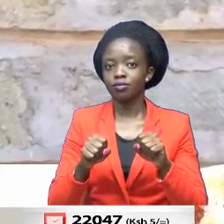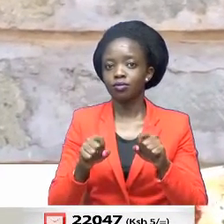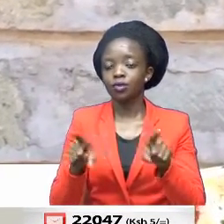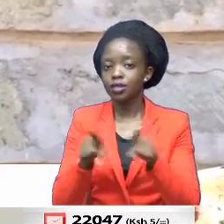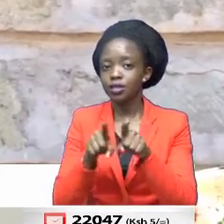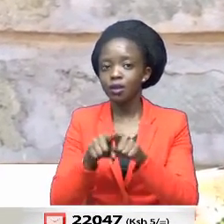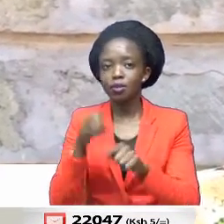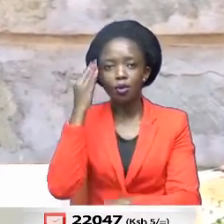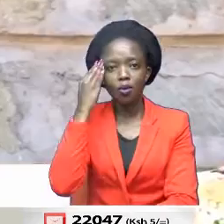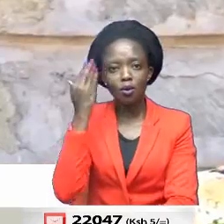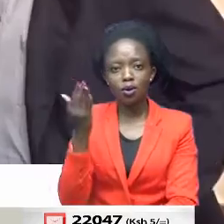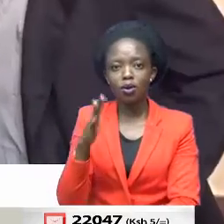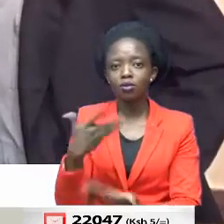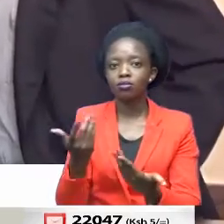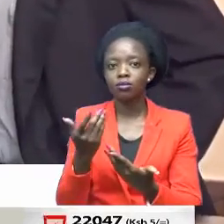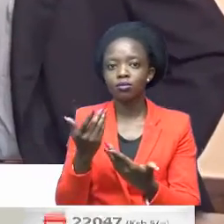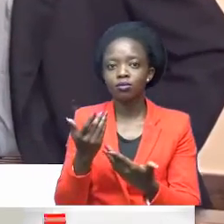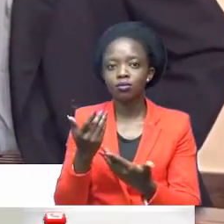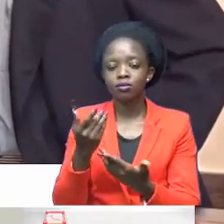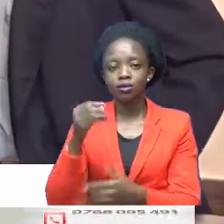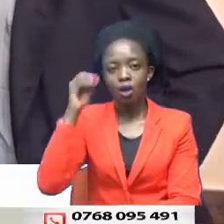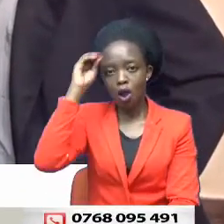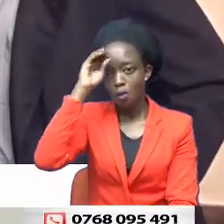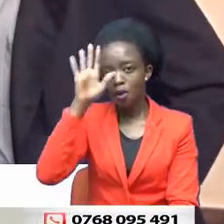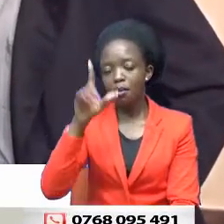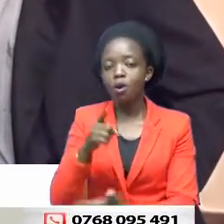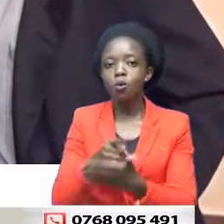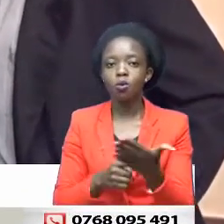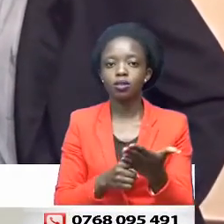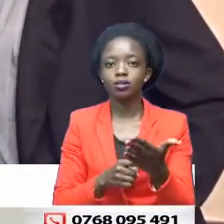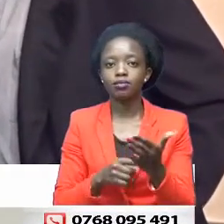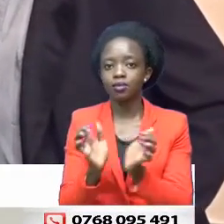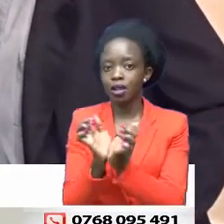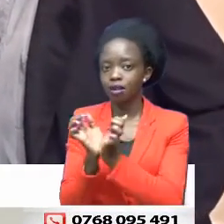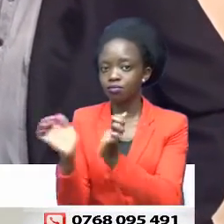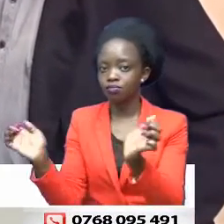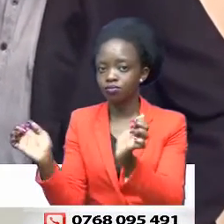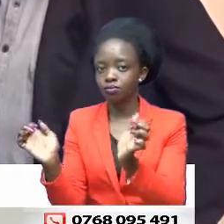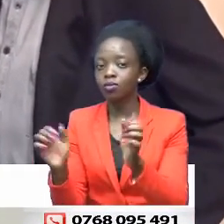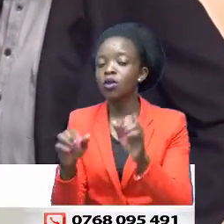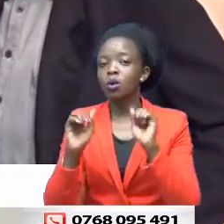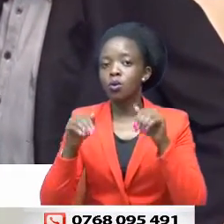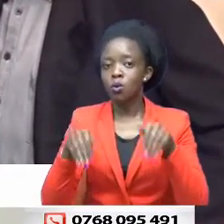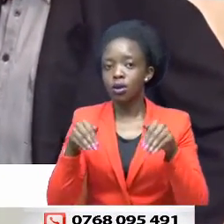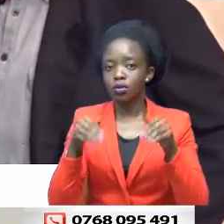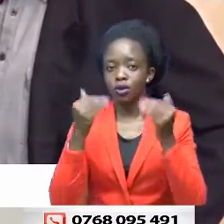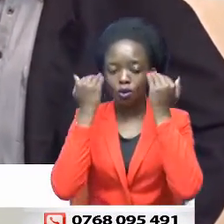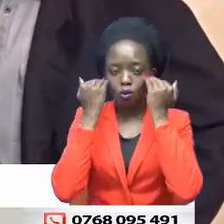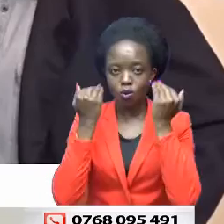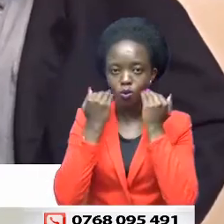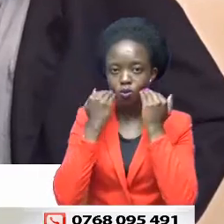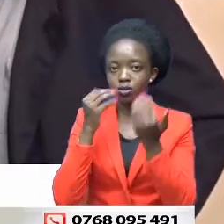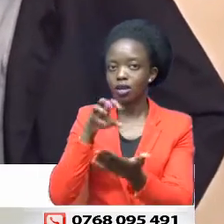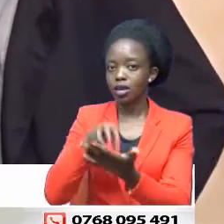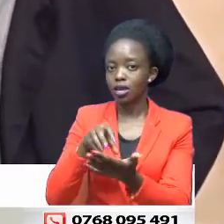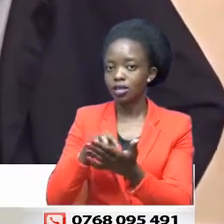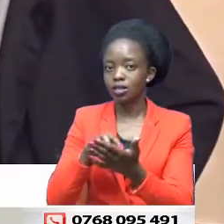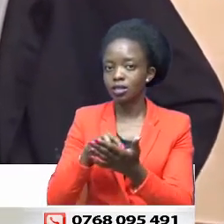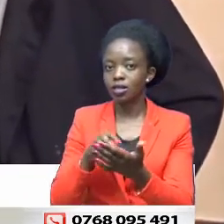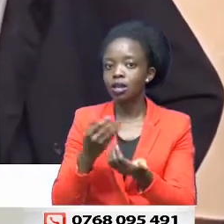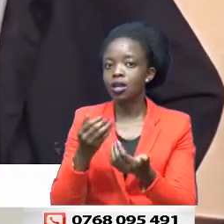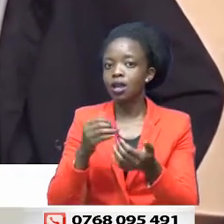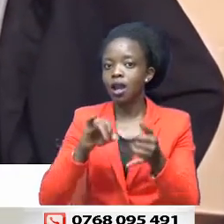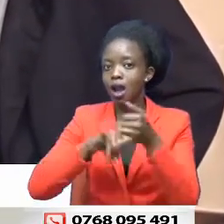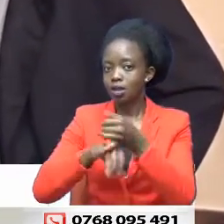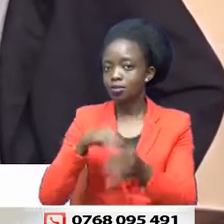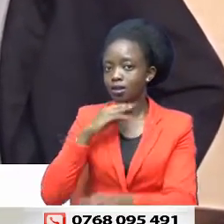tumeshindwa kujua nia yao ni nini. Wane hao wameachiliwa kwa dhamana wakingoja uendelezaji wa kesi hiyo, huku familia ya mjane ya Concepta